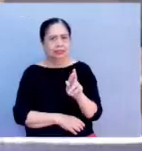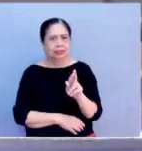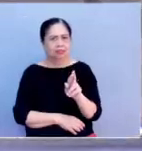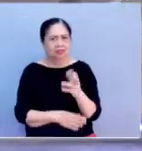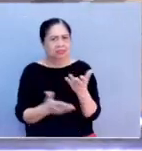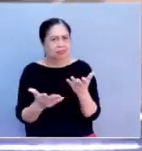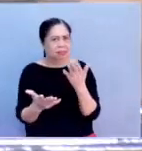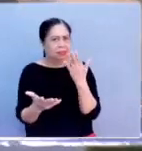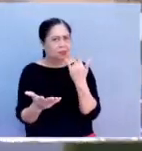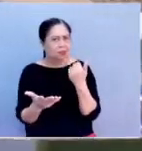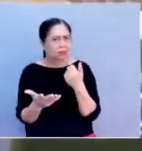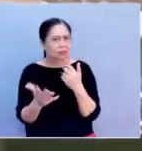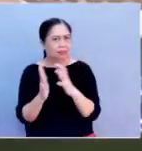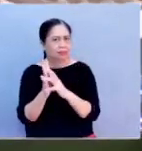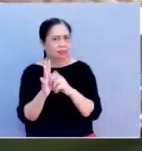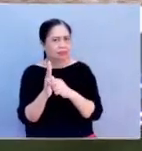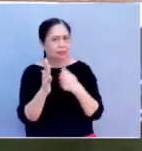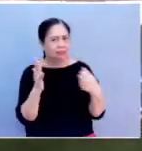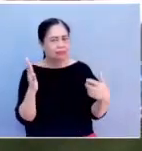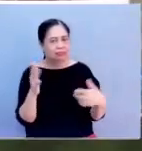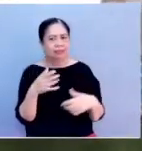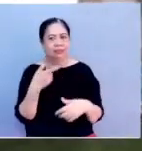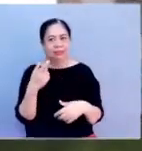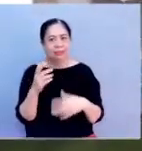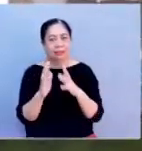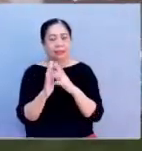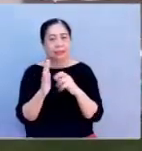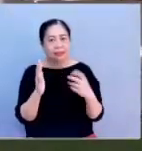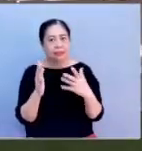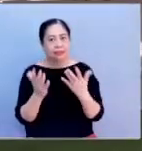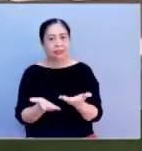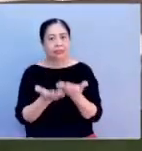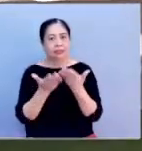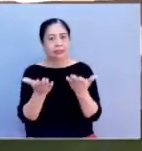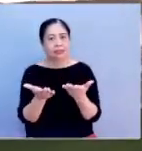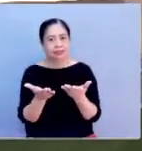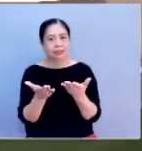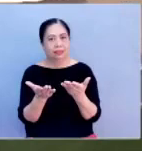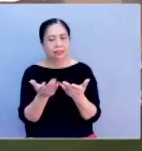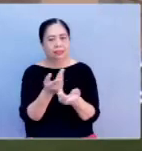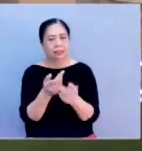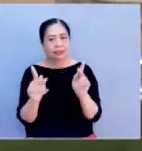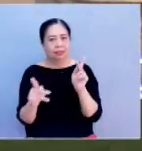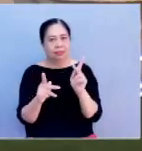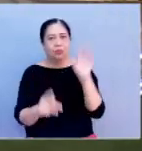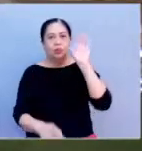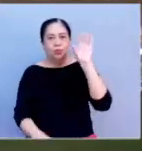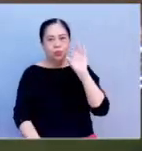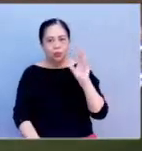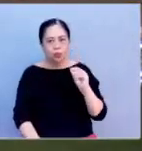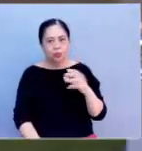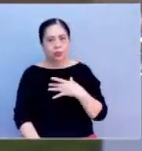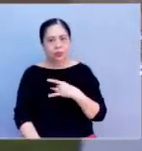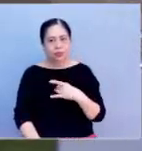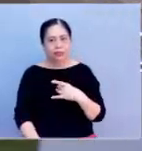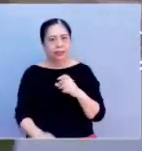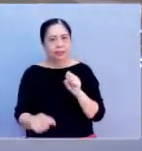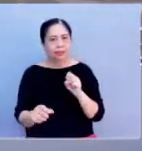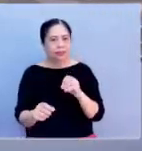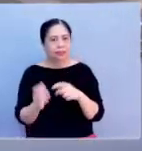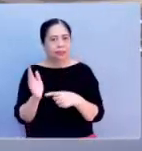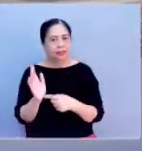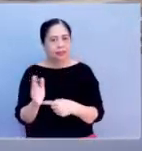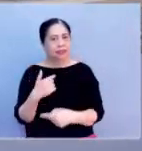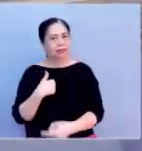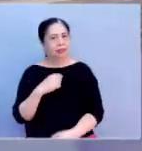lagyan natin ng abaka. Kasi gusto ko po, yung i-offer po sa masa, sa mga tao po, is unique. Na pag tinignan po nila, parang, ay, kami lang po